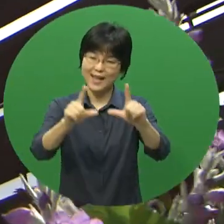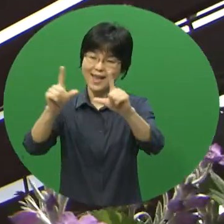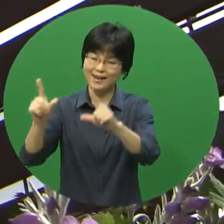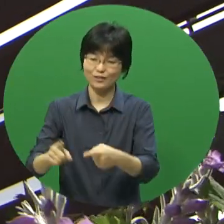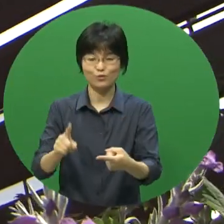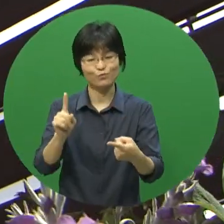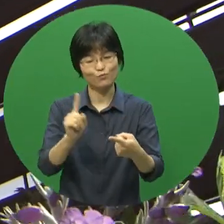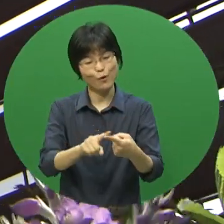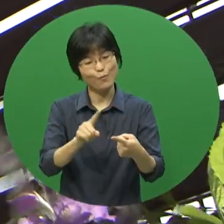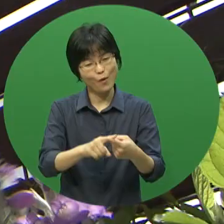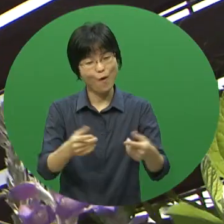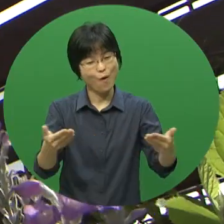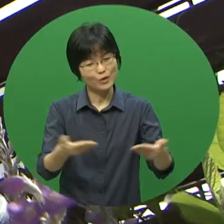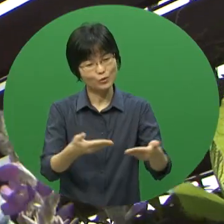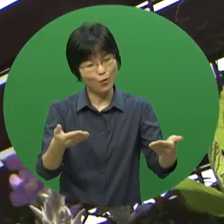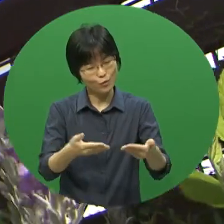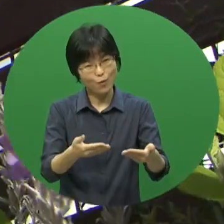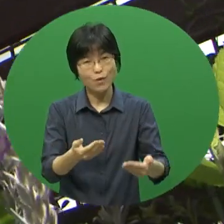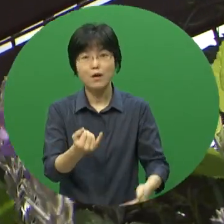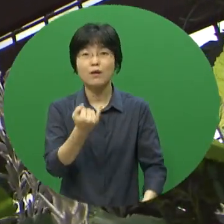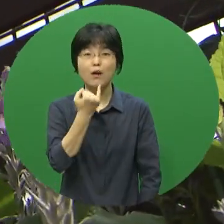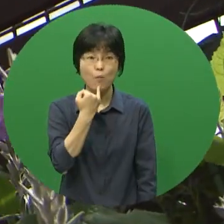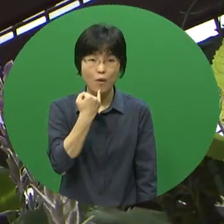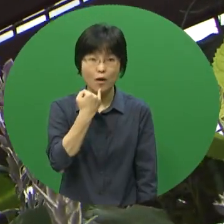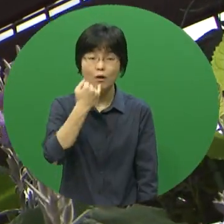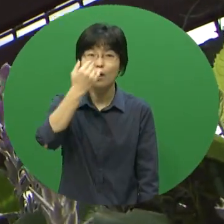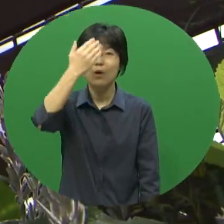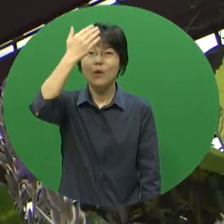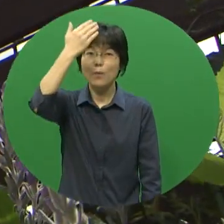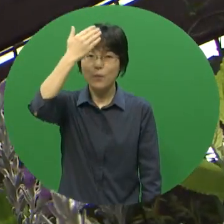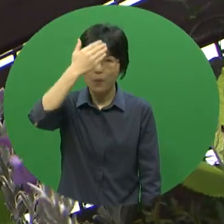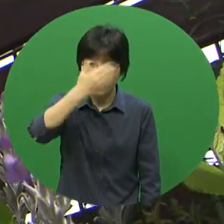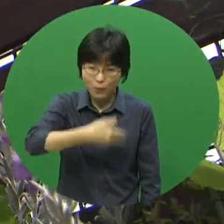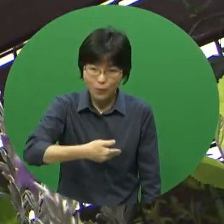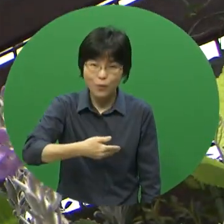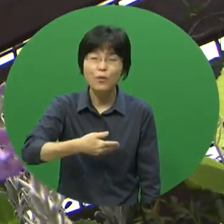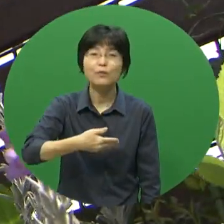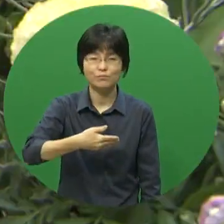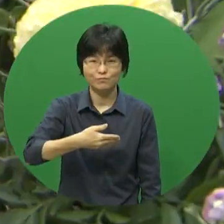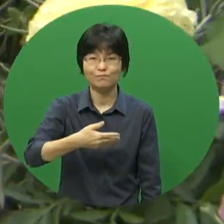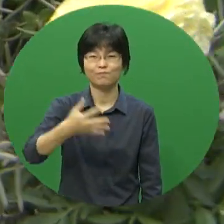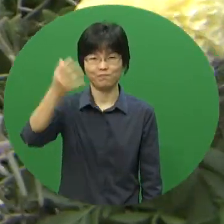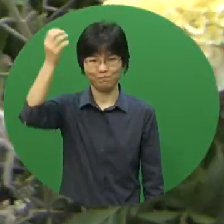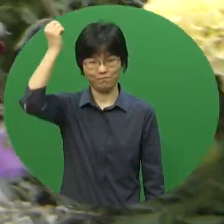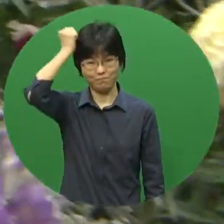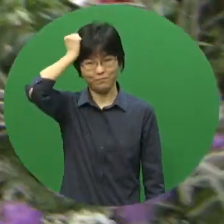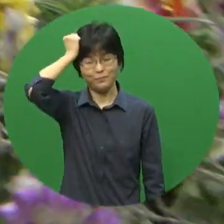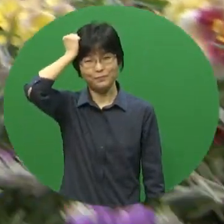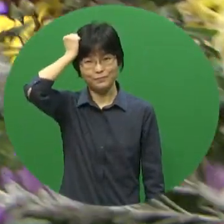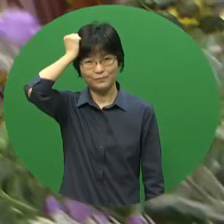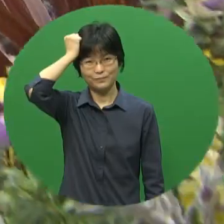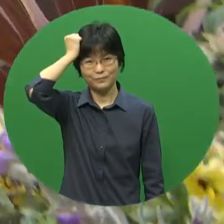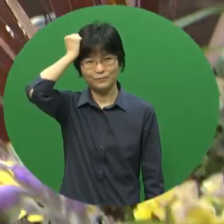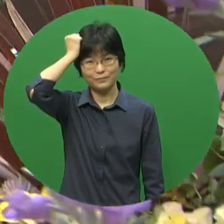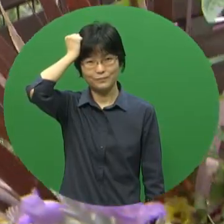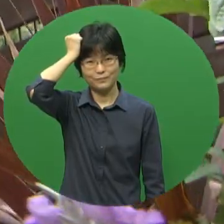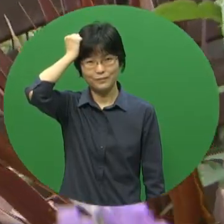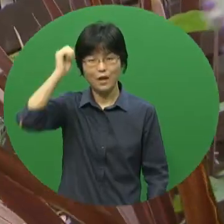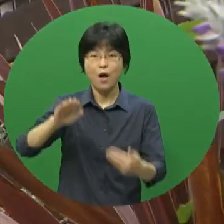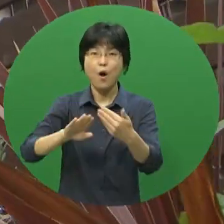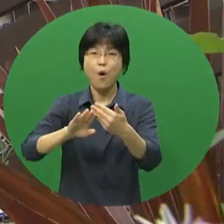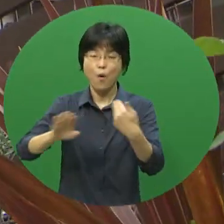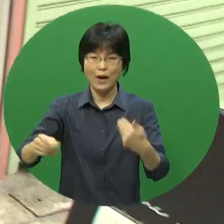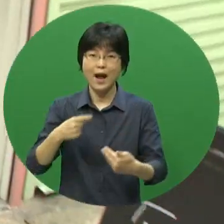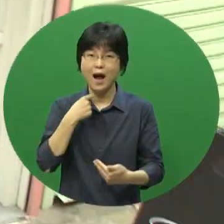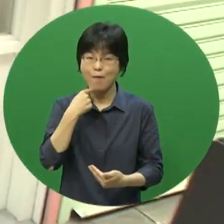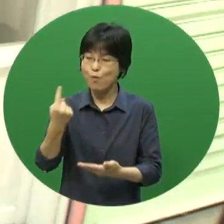ものが、自分のワークバランスに合わせて働くことができるんだなって感じたのが印象に残っ